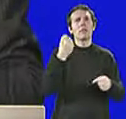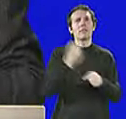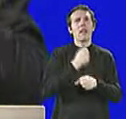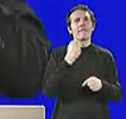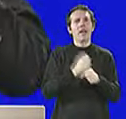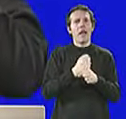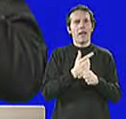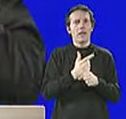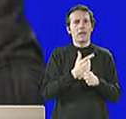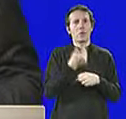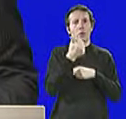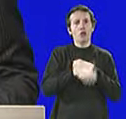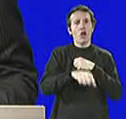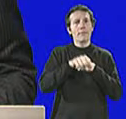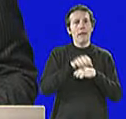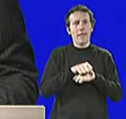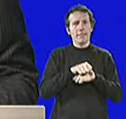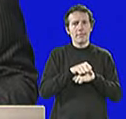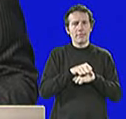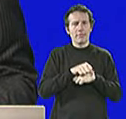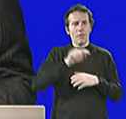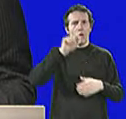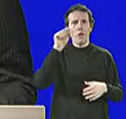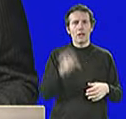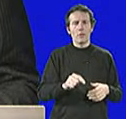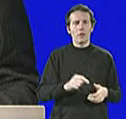d'intérêt général par semaine,